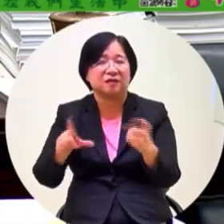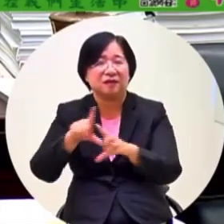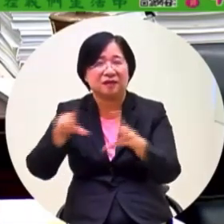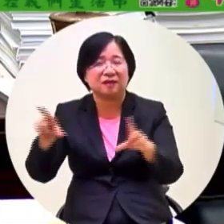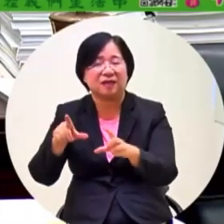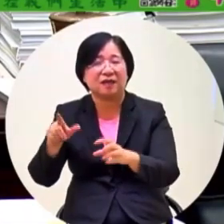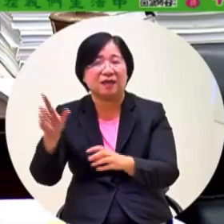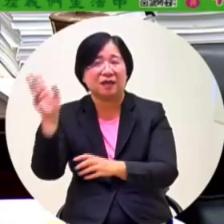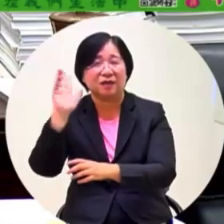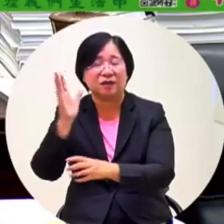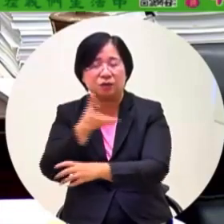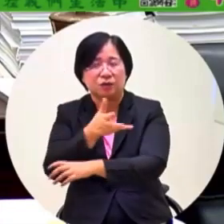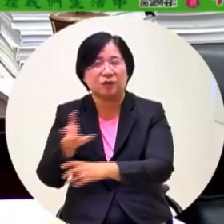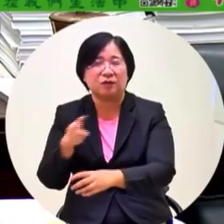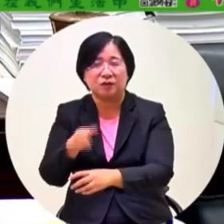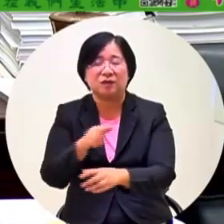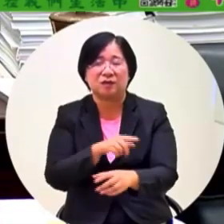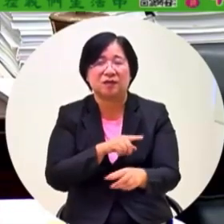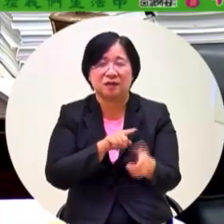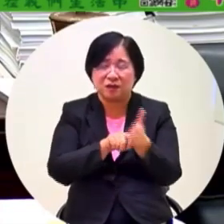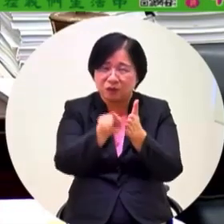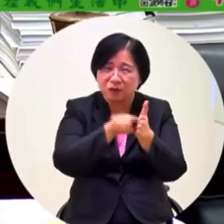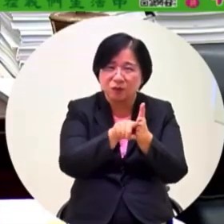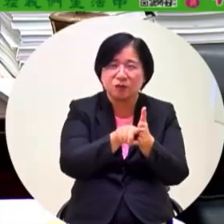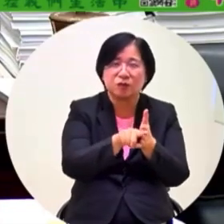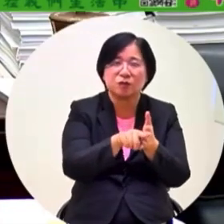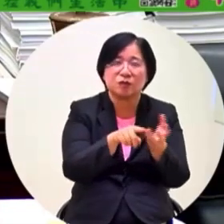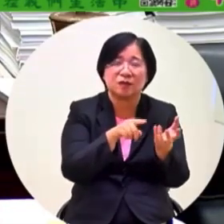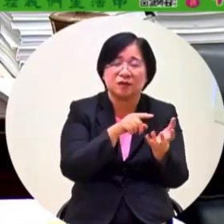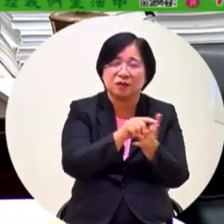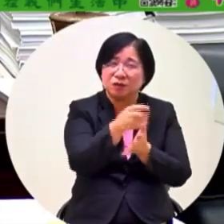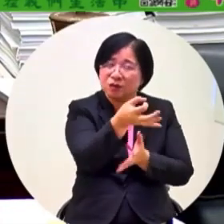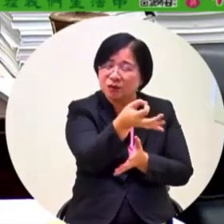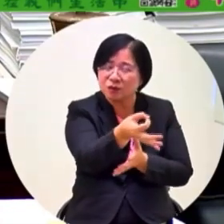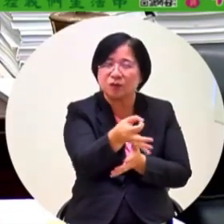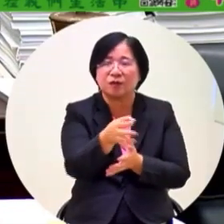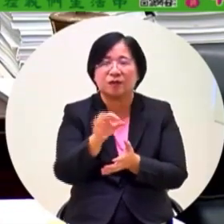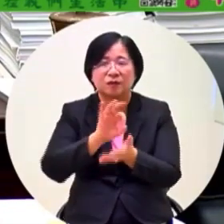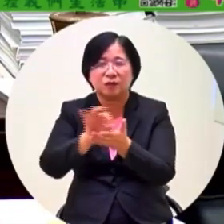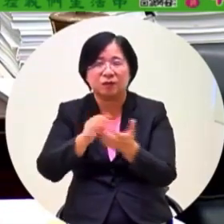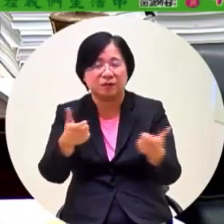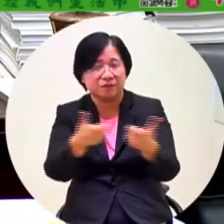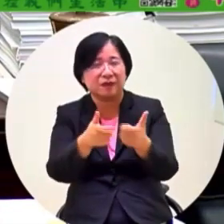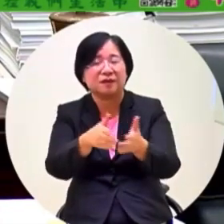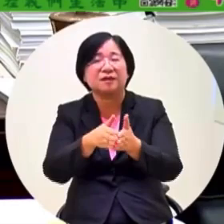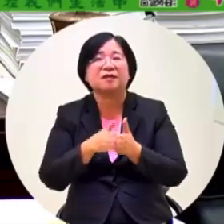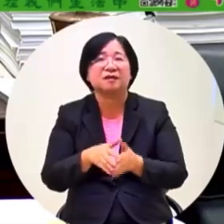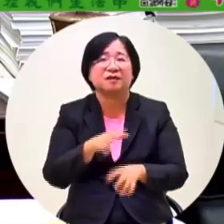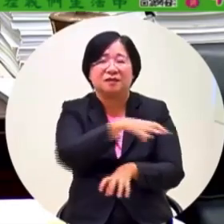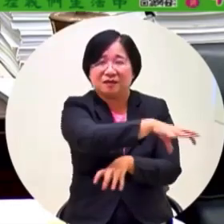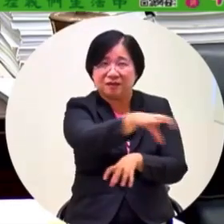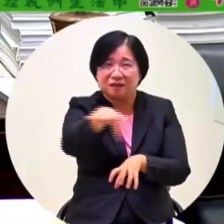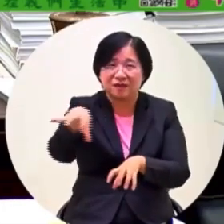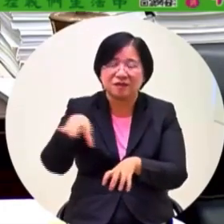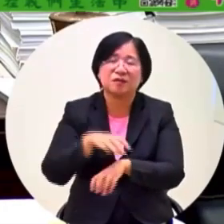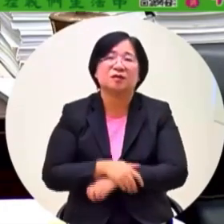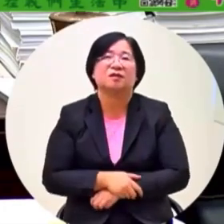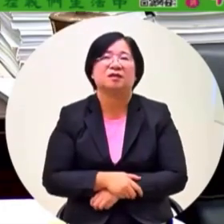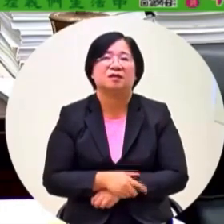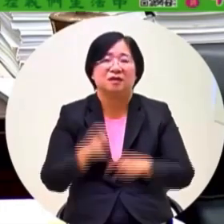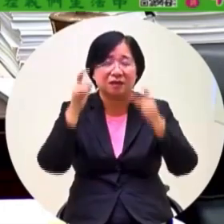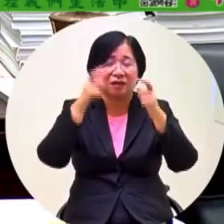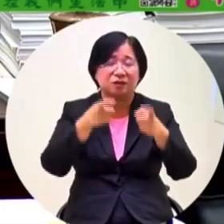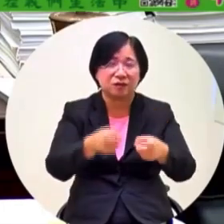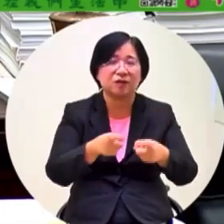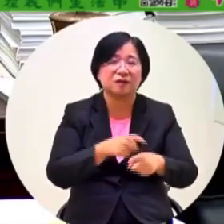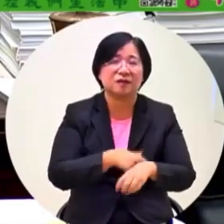用，这个在用在高雄市高雄港周边的啊，紧邻以旗津、